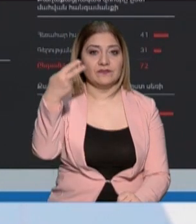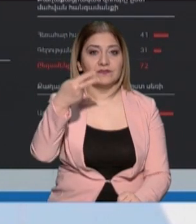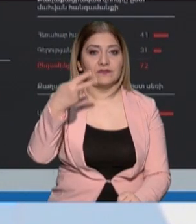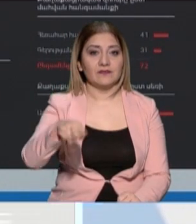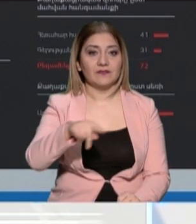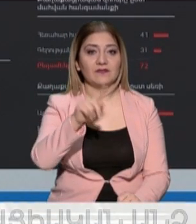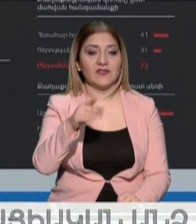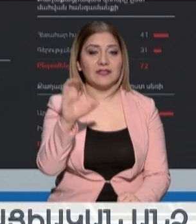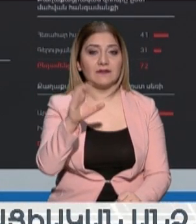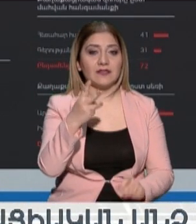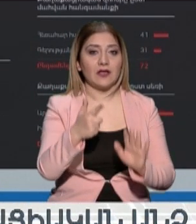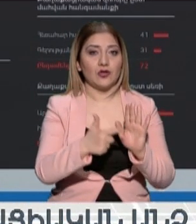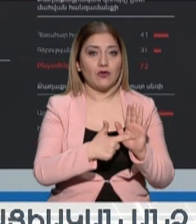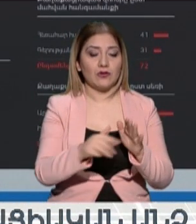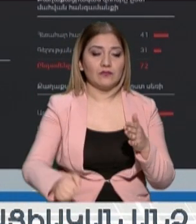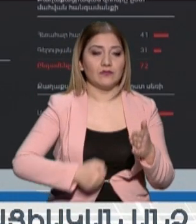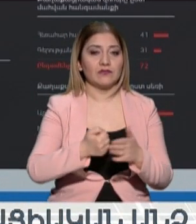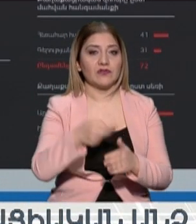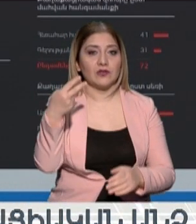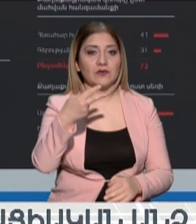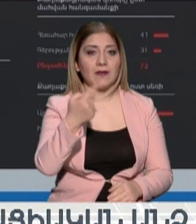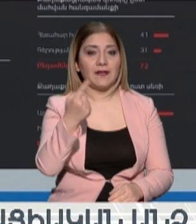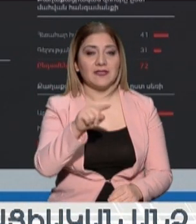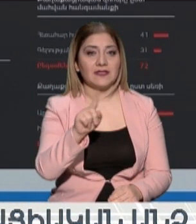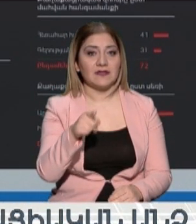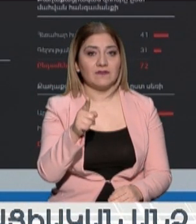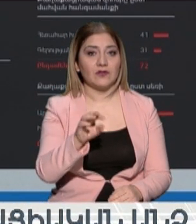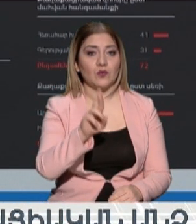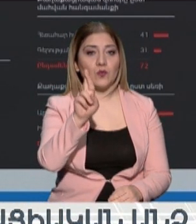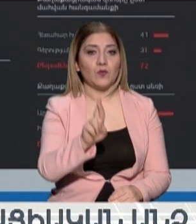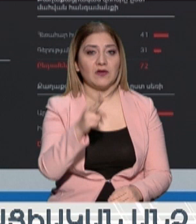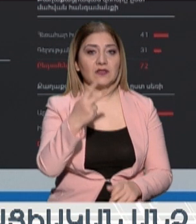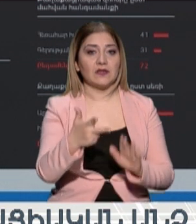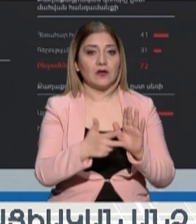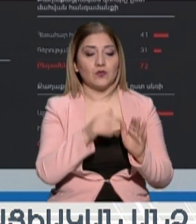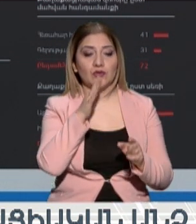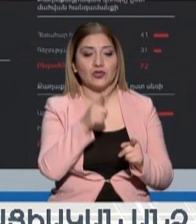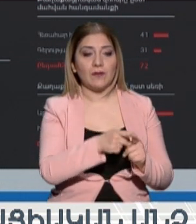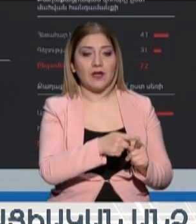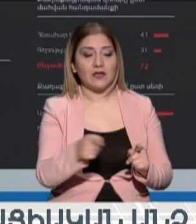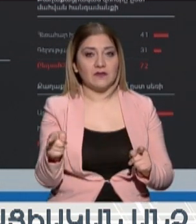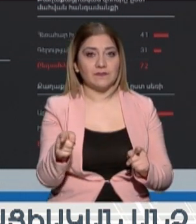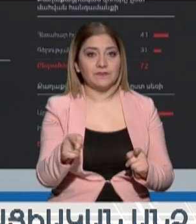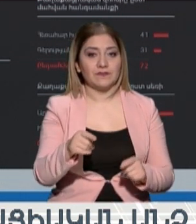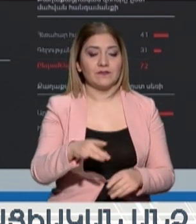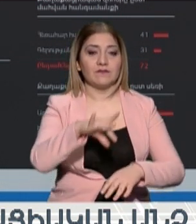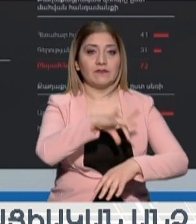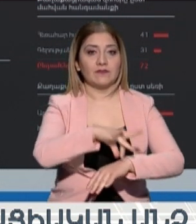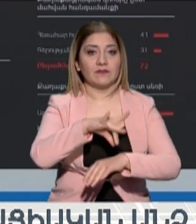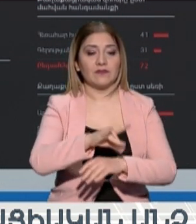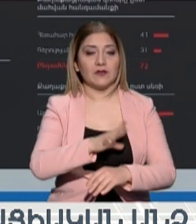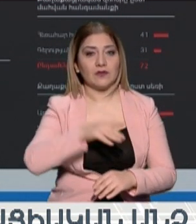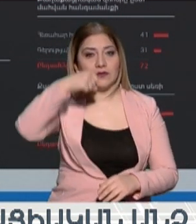2020 թվականի սեպտեմբերի 27-ից մինչև 2021 թվականի հունվարի 28-ը ընկած ժամանակահատվածում արձանագրվել